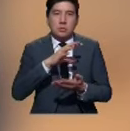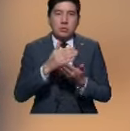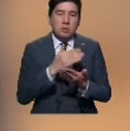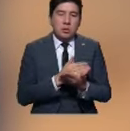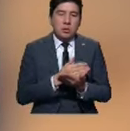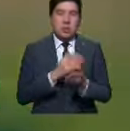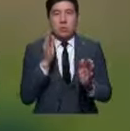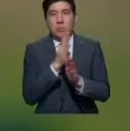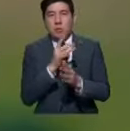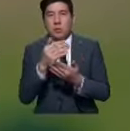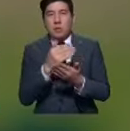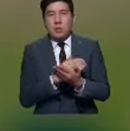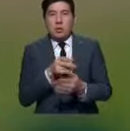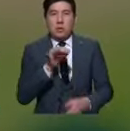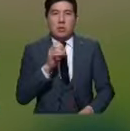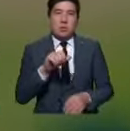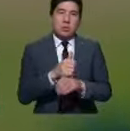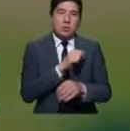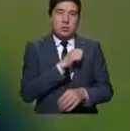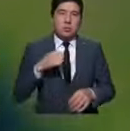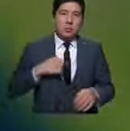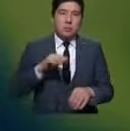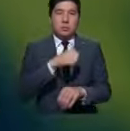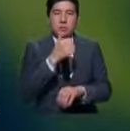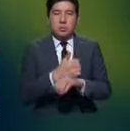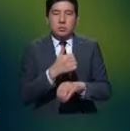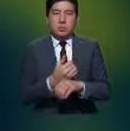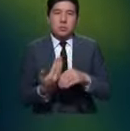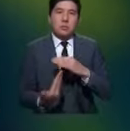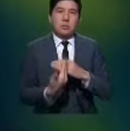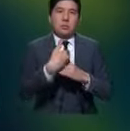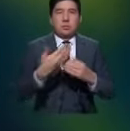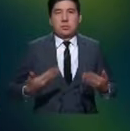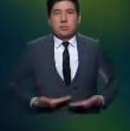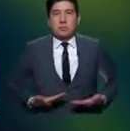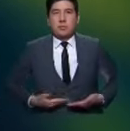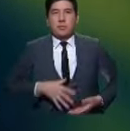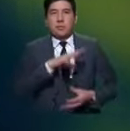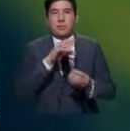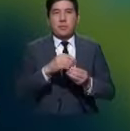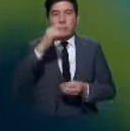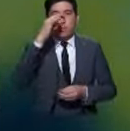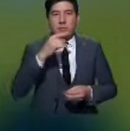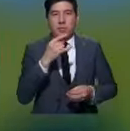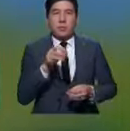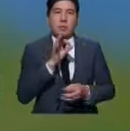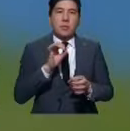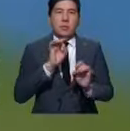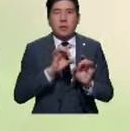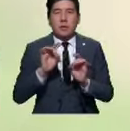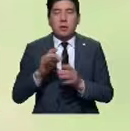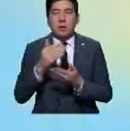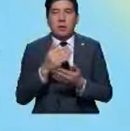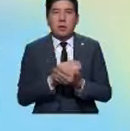природы, талантливых, а самое главное – добрых и гостеприимных жителей. Они рассказывают о Казахстане в соцсетях и удивляют яркой